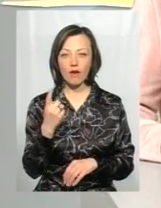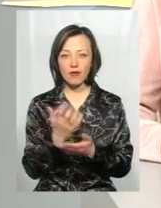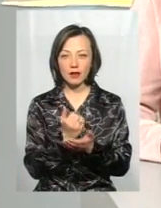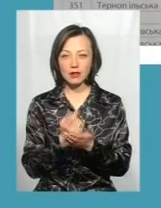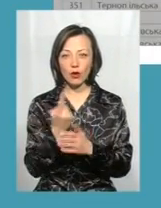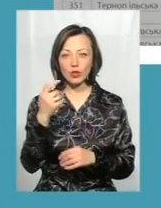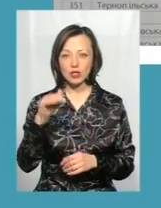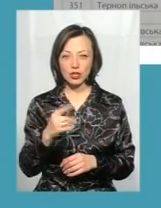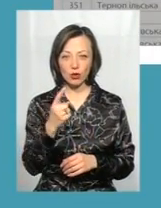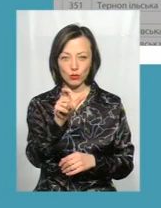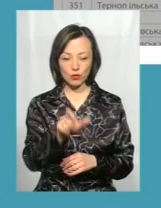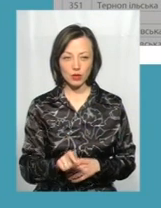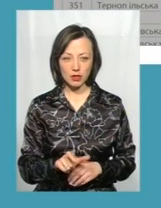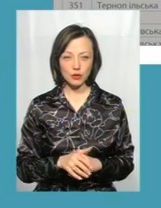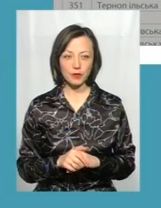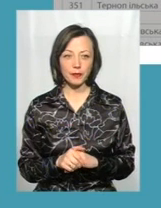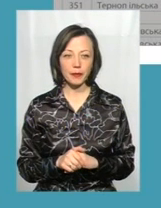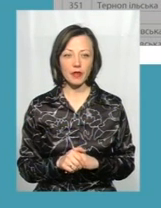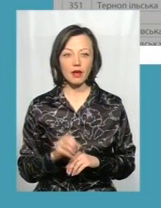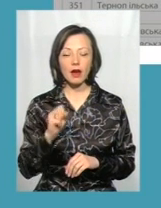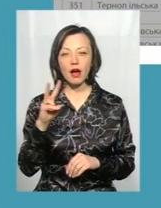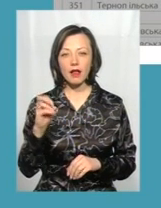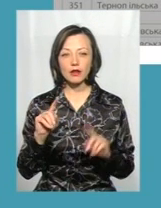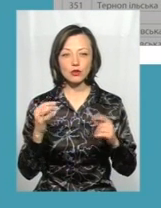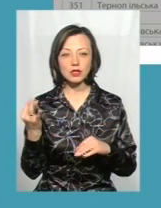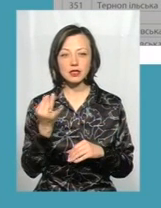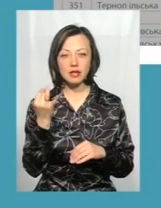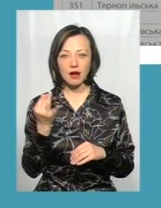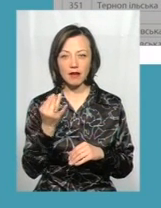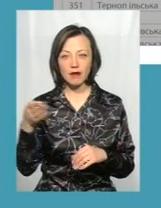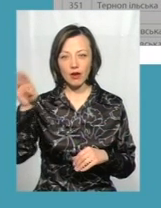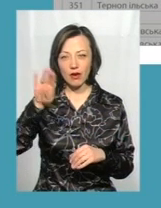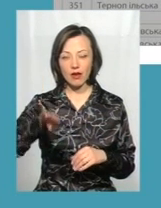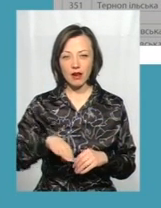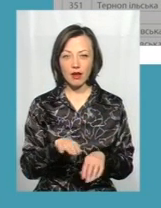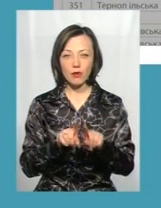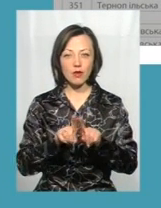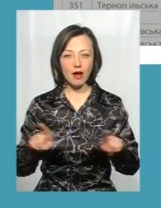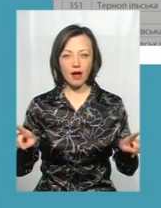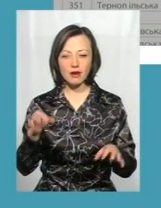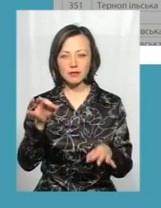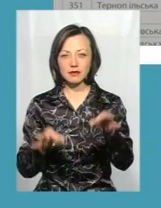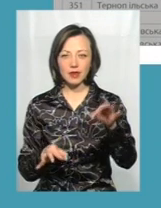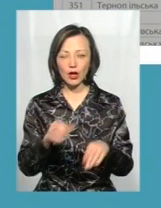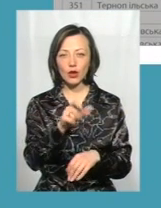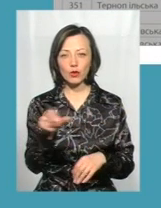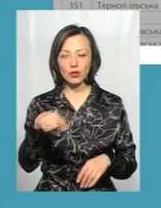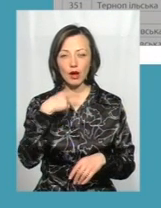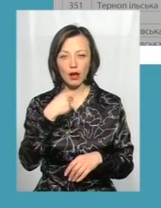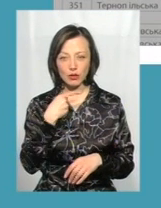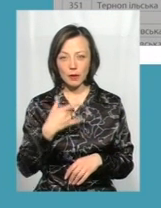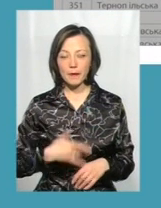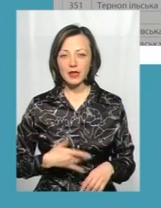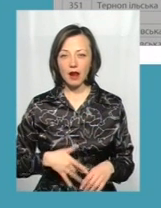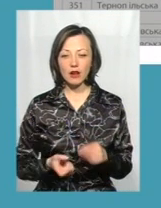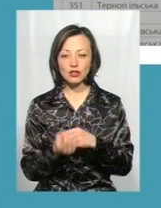за 1000 гривень. Тим не менше, там є дуже цікава гора, унікальні краєвиди, і місцеві жителі зазначають, що